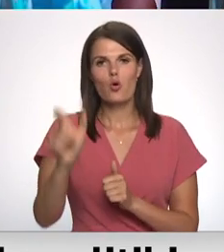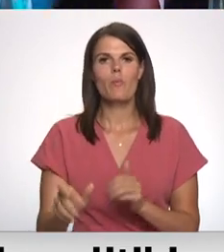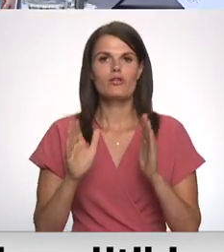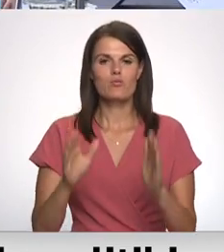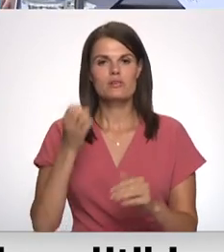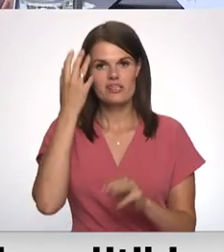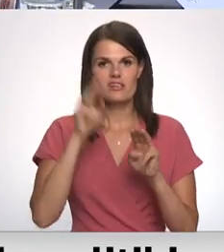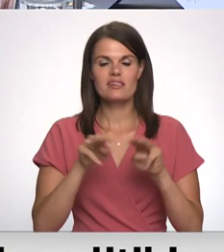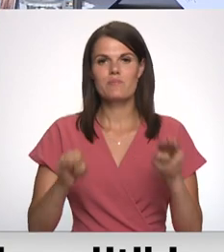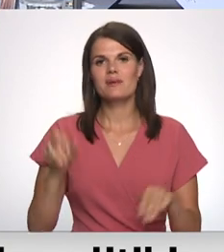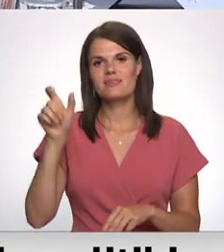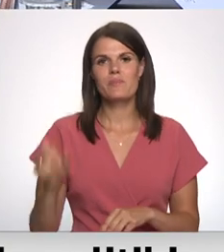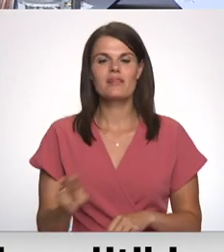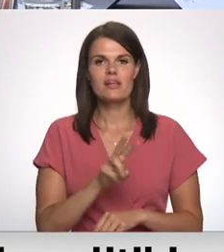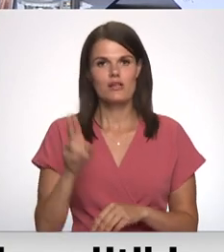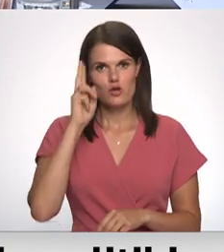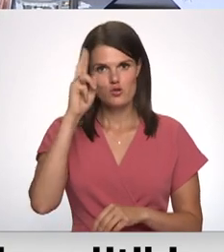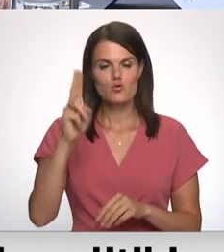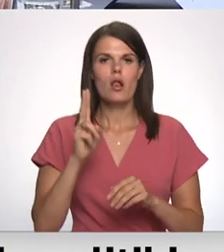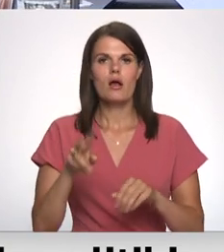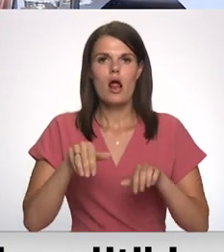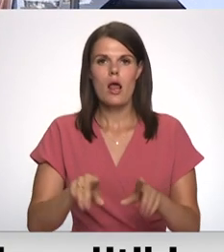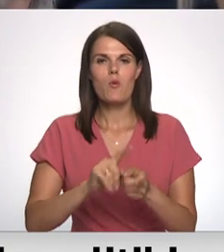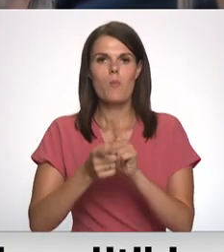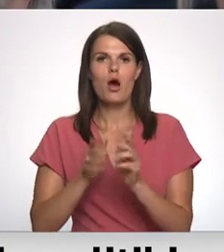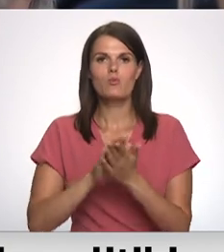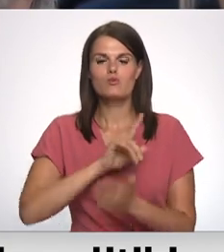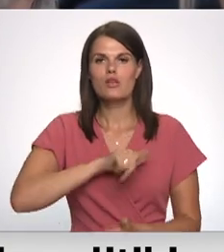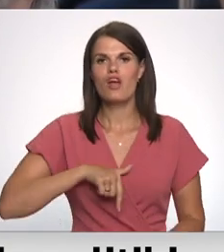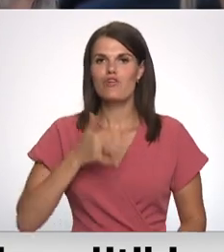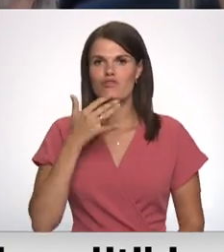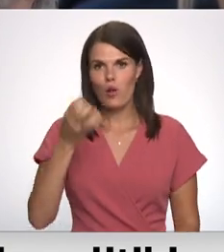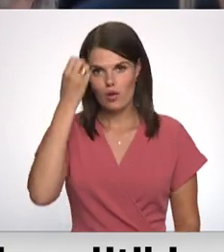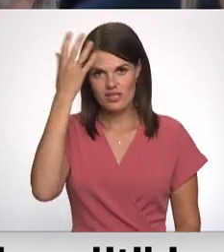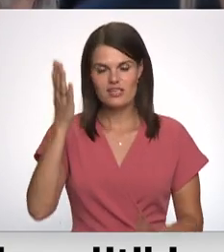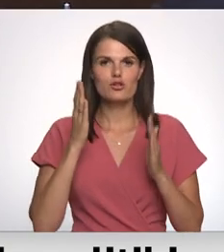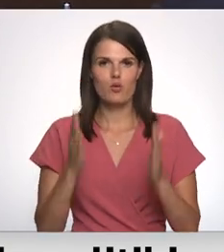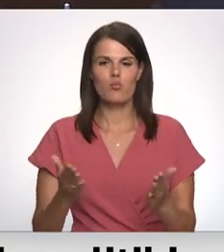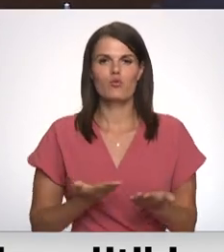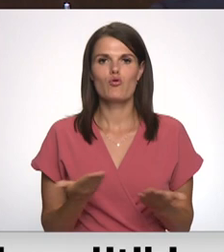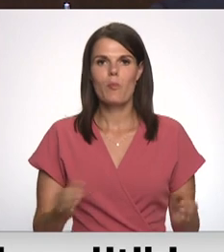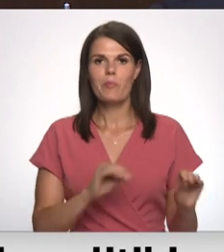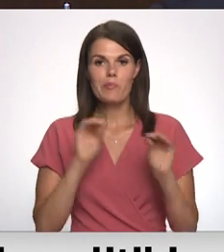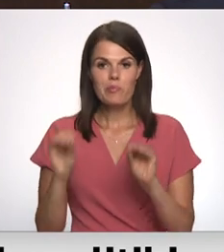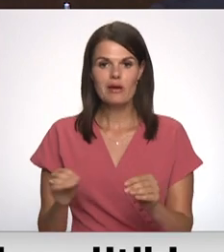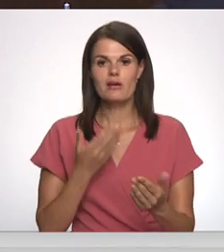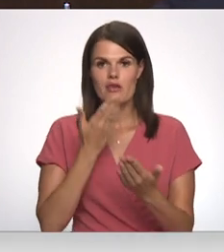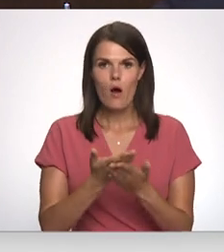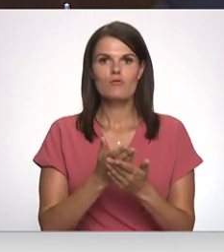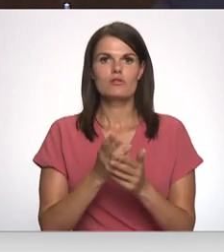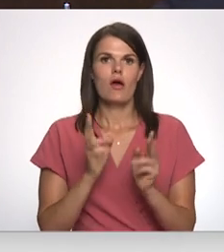Muižniece, kura sola gādāt, lai lēmums par pārējus izglītību latviešu valodā tiktu ieviests praksē. Jāuzrauga tas, lai